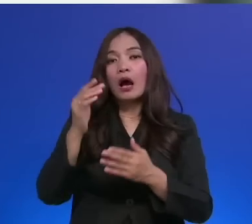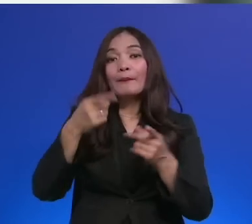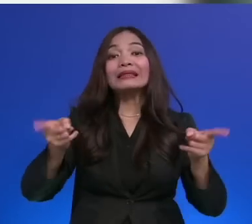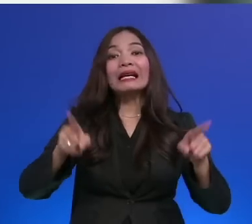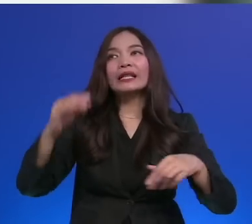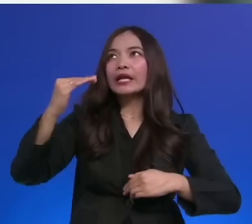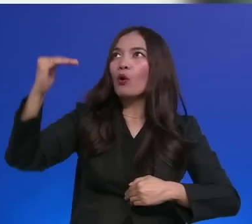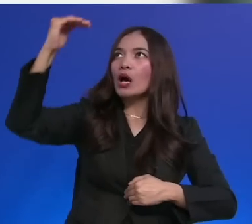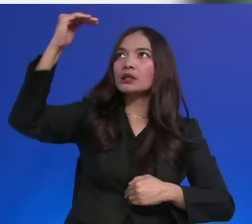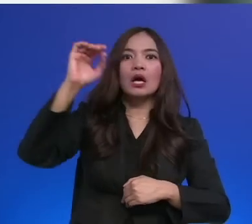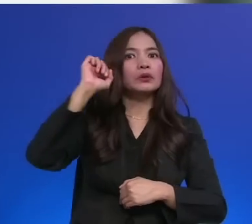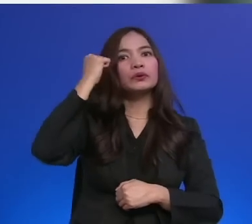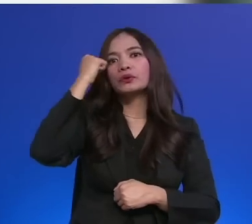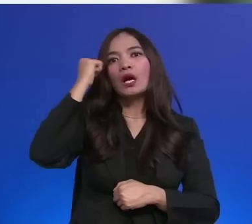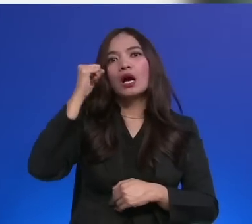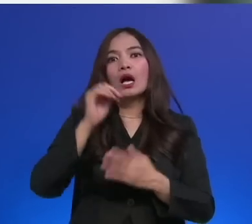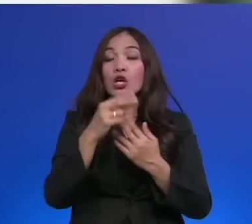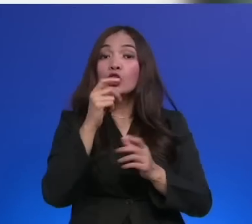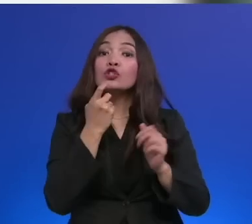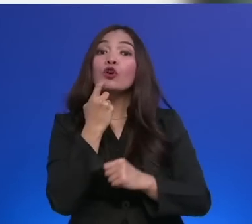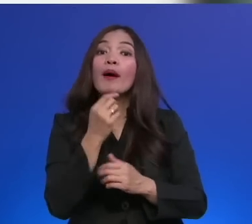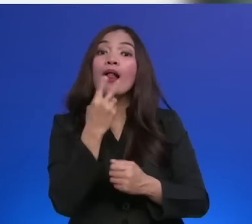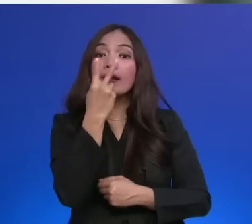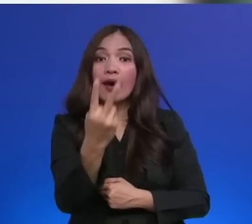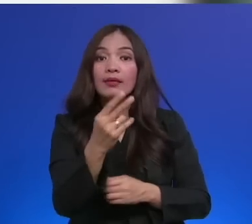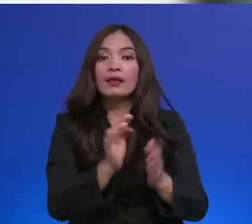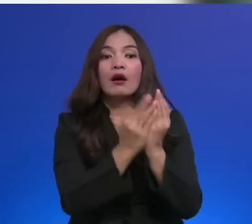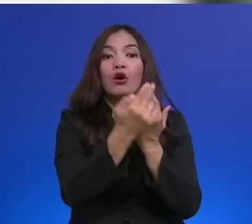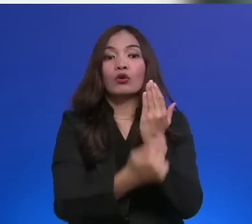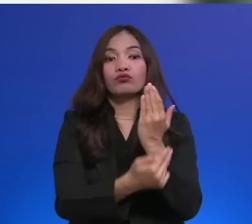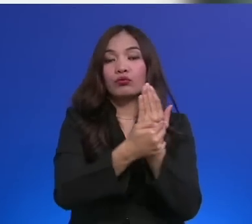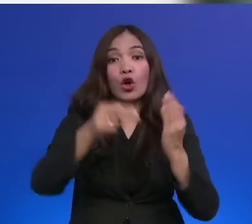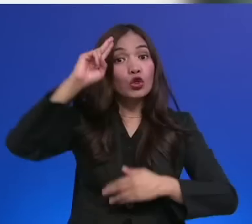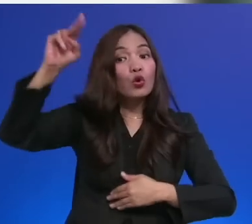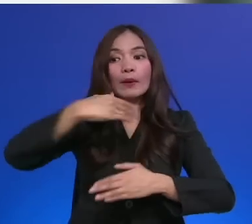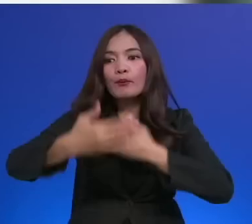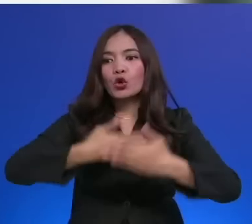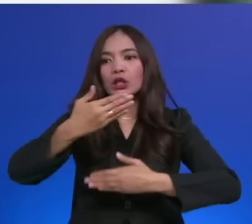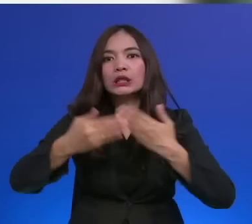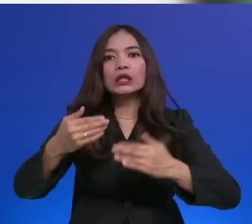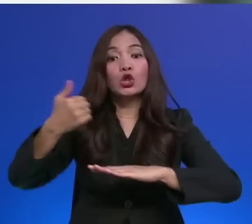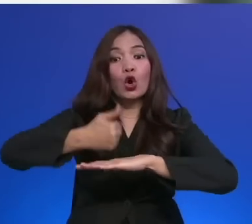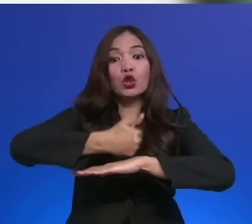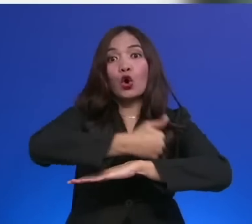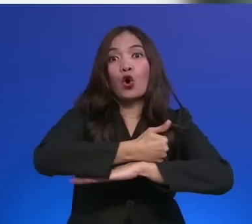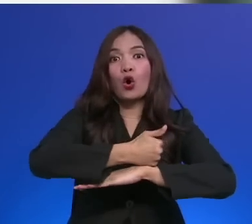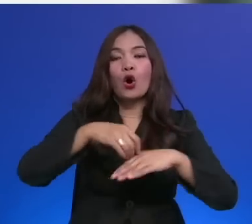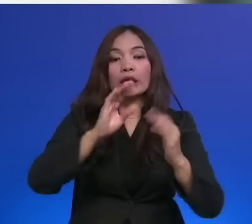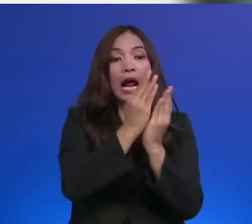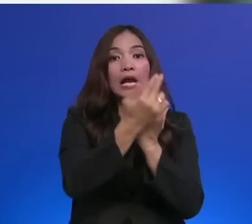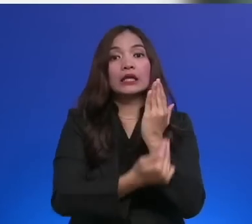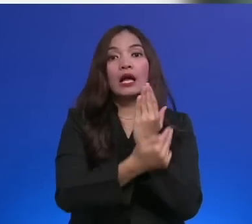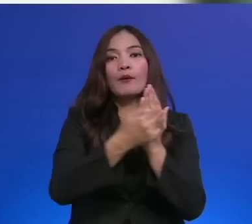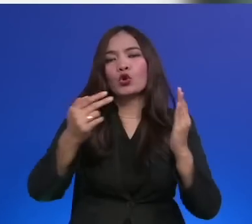Kita melihat tokoh-tokoh Alkitab yang diproses Tuhan, ternyata orang-orang hebat ya. Semakin